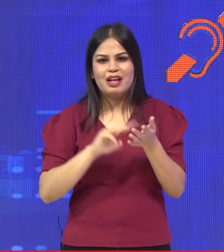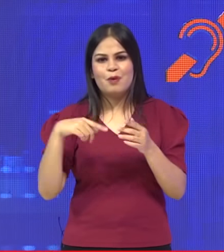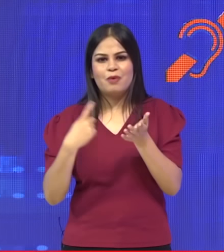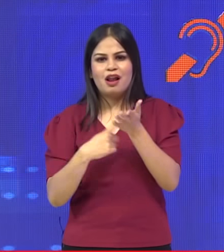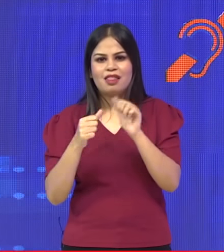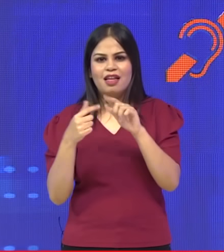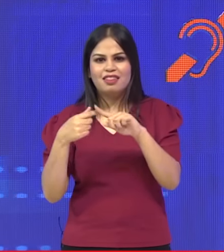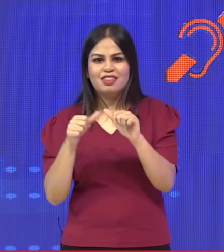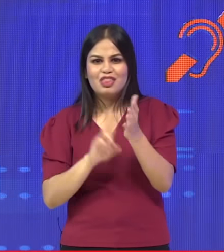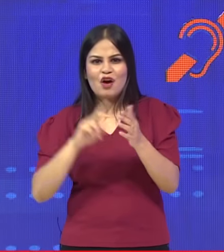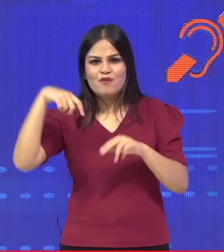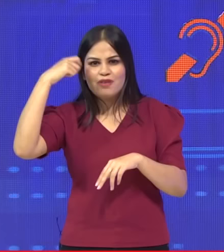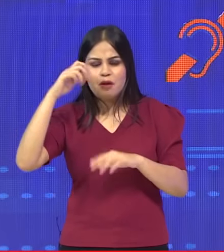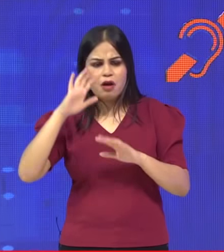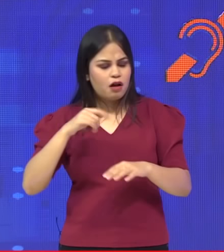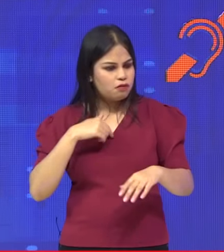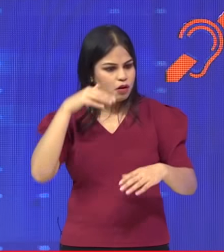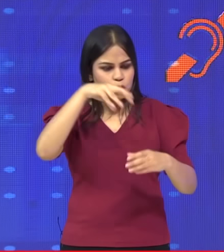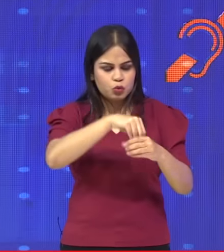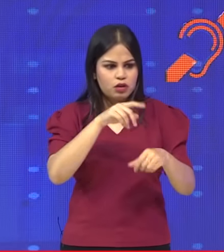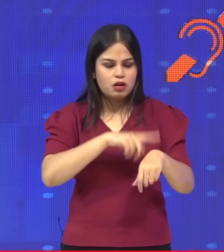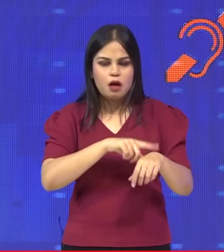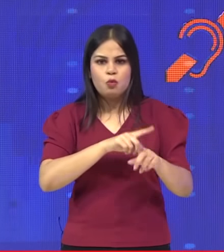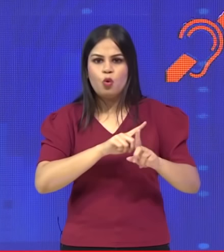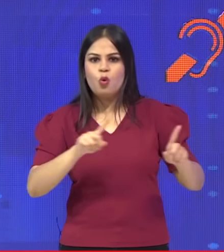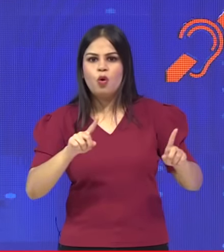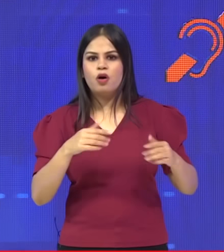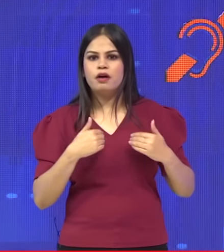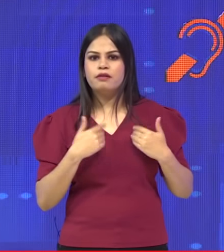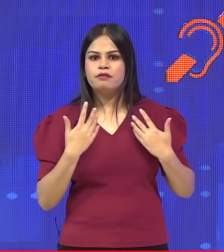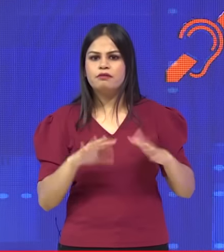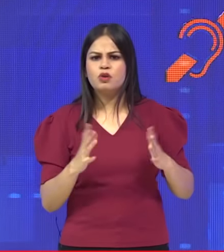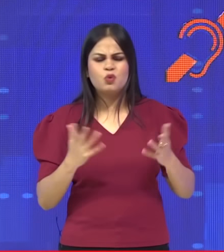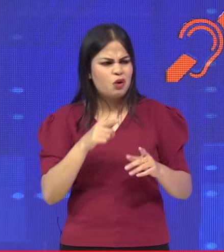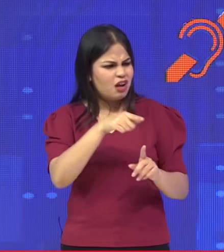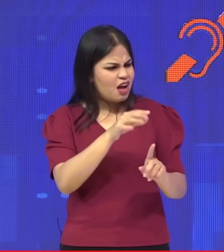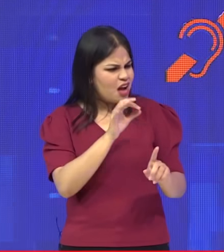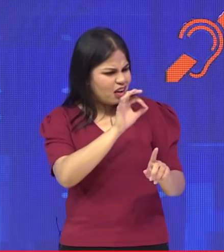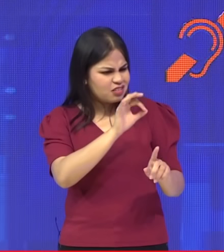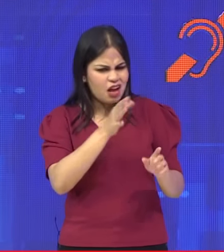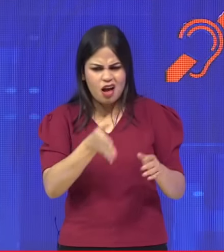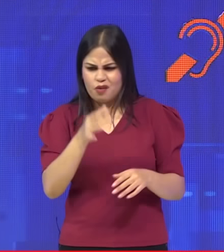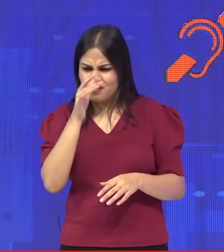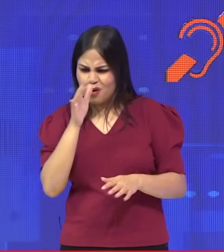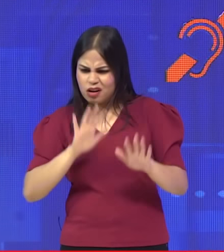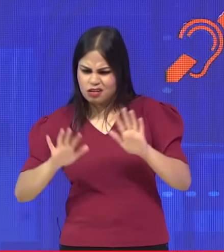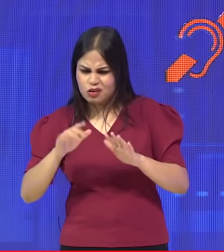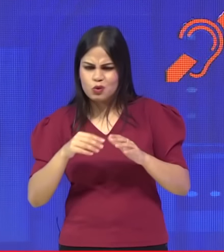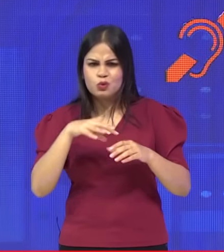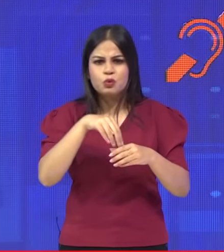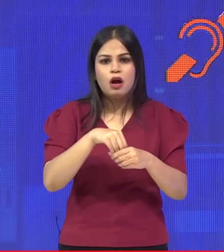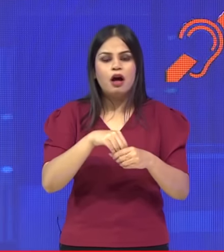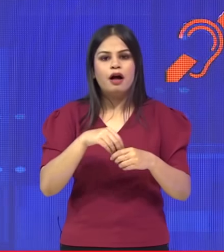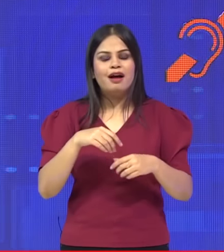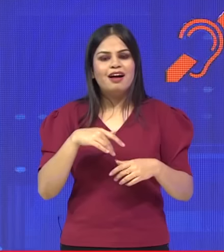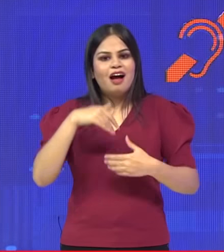उसे फिल्म के अंदर ऐसा लगता है की यह अच्छाई की ना ये भी फ्रॉड एक्टिंग हो रही है आई जस्ट लास्ट